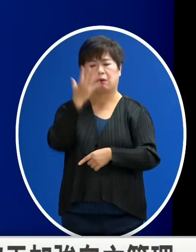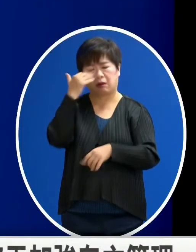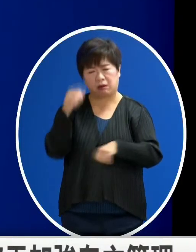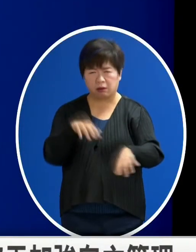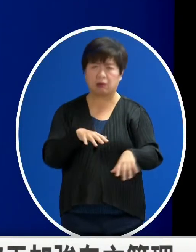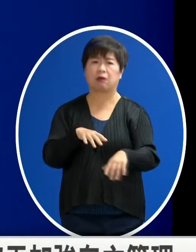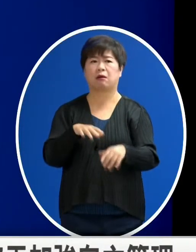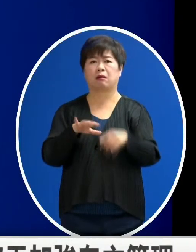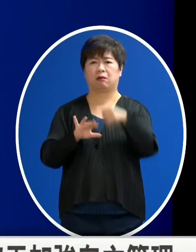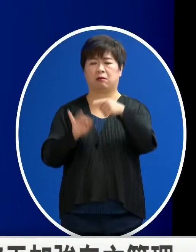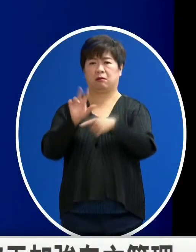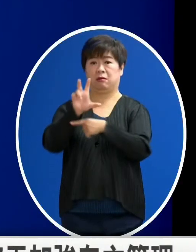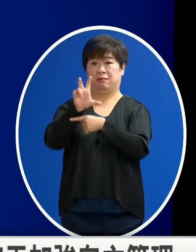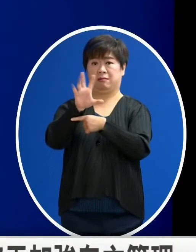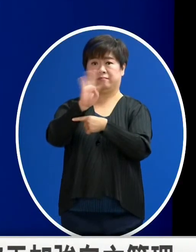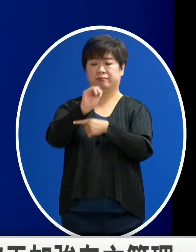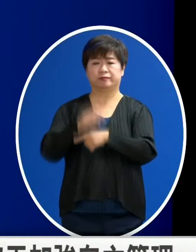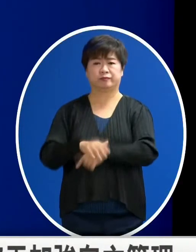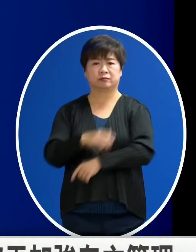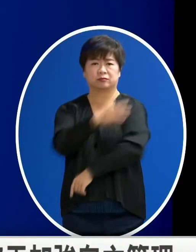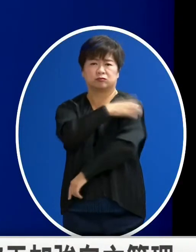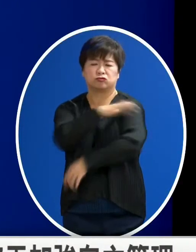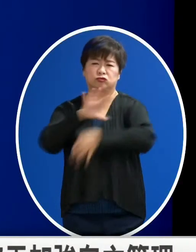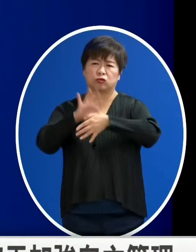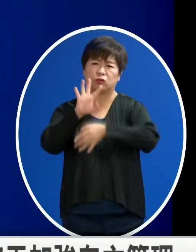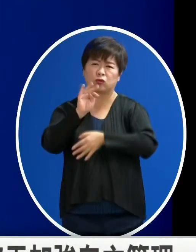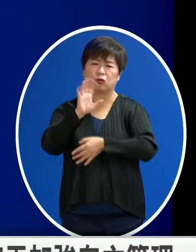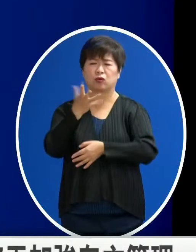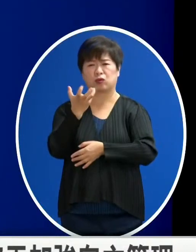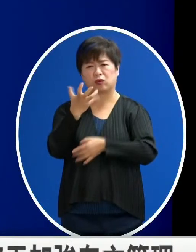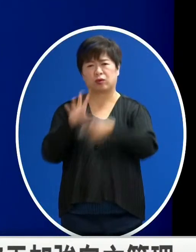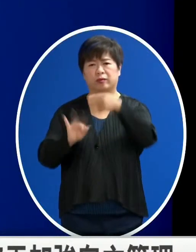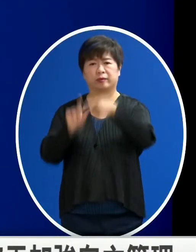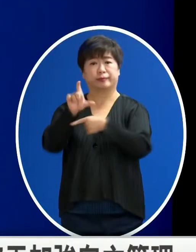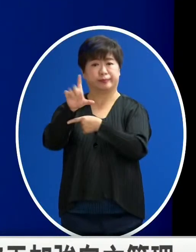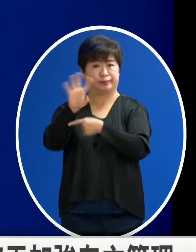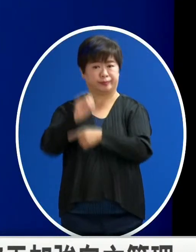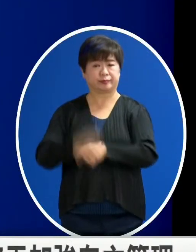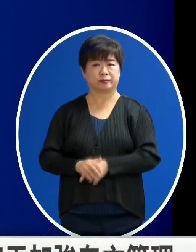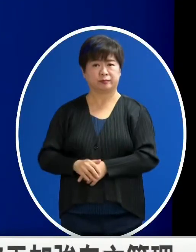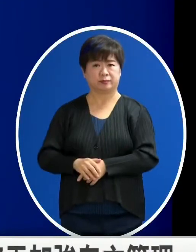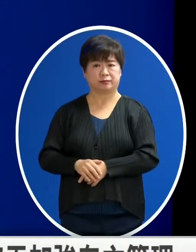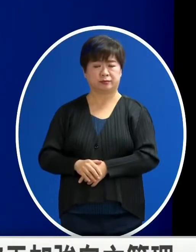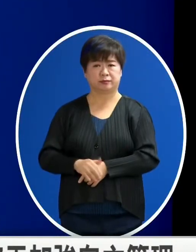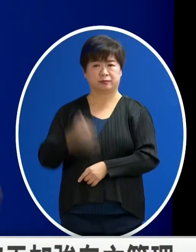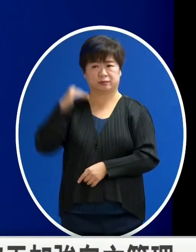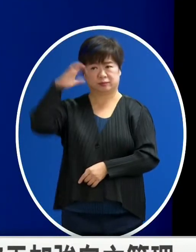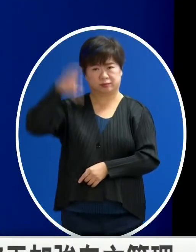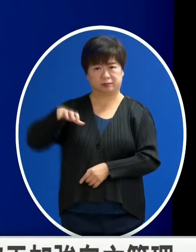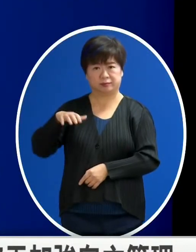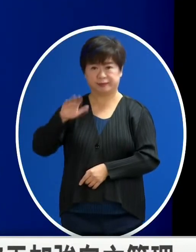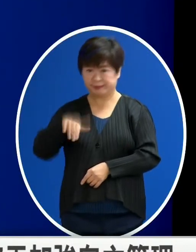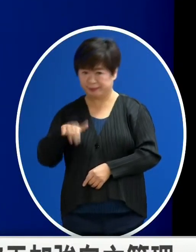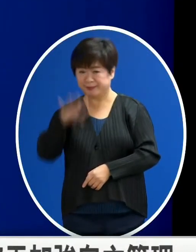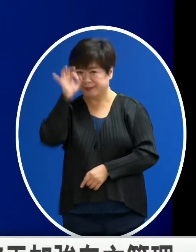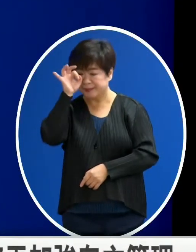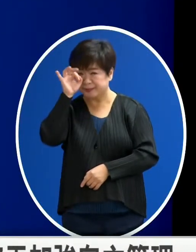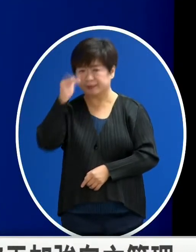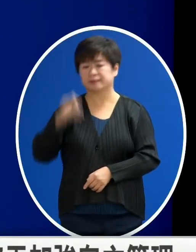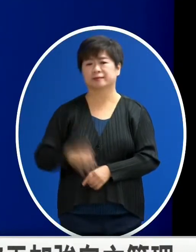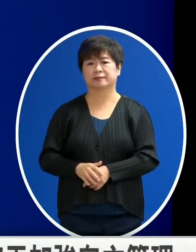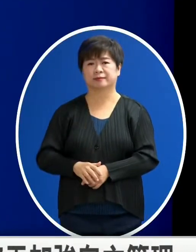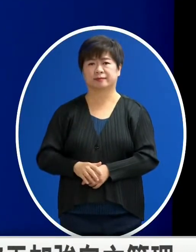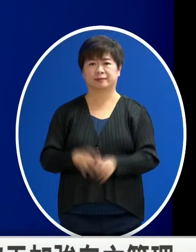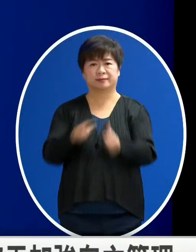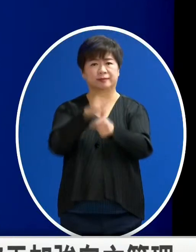的部分也上升到70%啊，肌肉痛是60%啊。那至于高端是最下面这个部分啊，那可以看到它